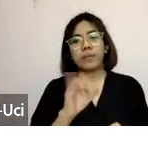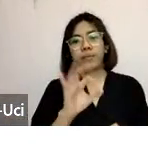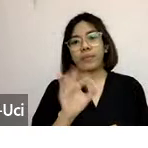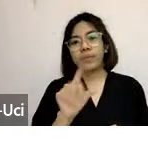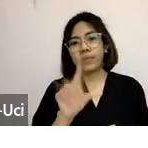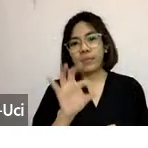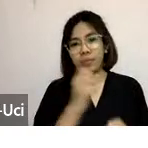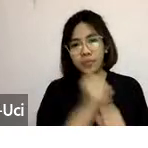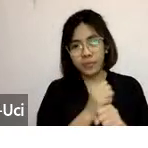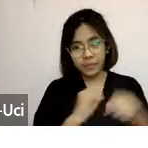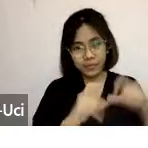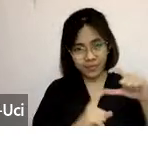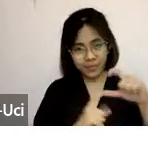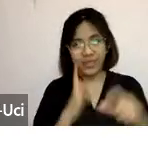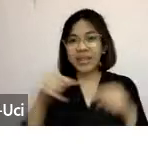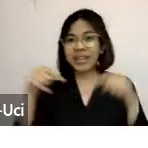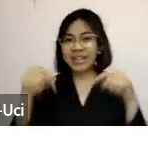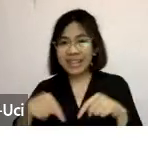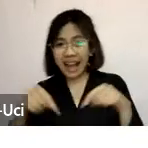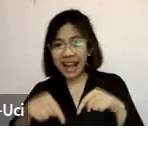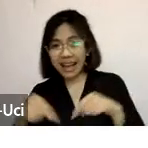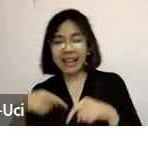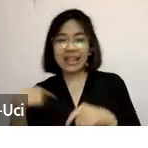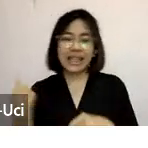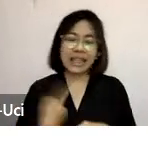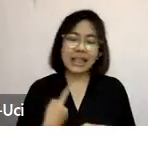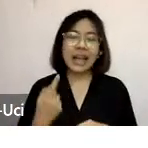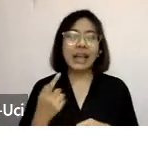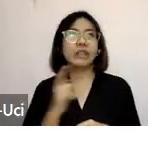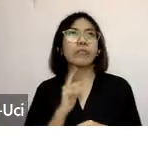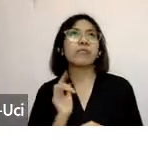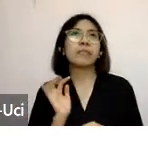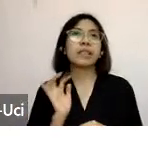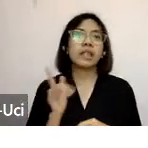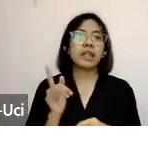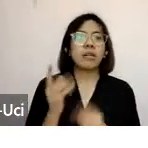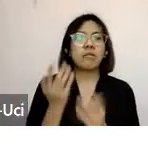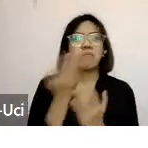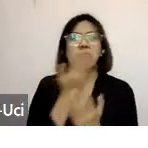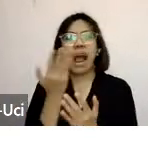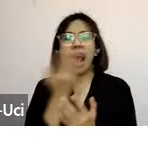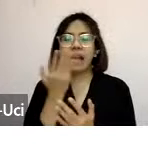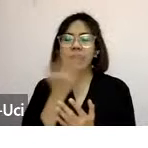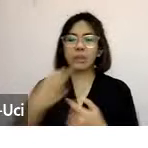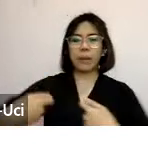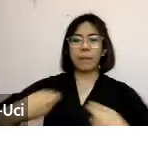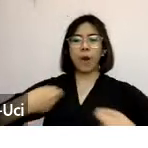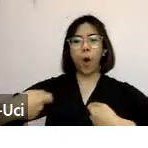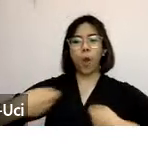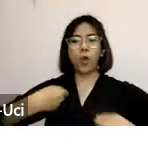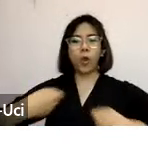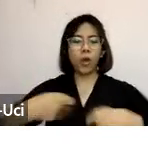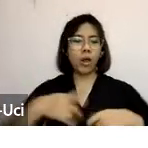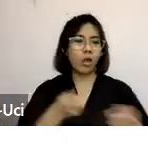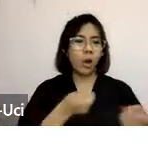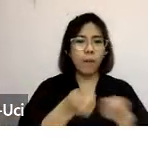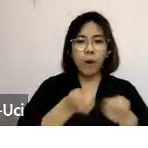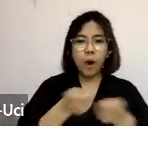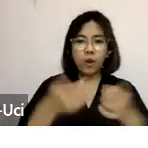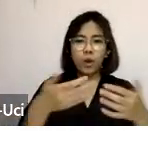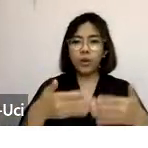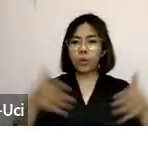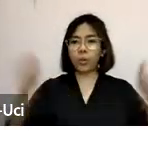sebetulnya kita sekarang sedang dikepung oleh bahasa yang mengkontrol baik di ruang privat kita maupun di ruang publik